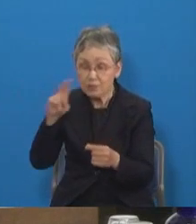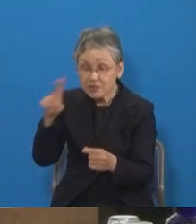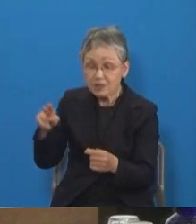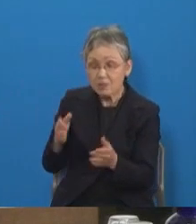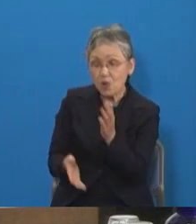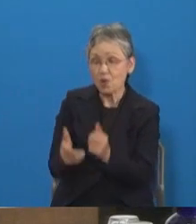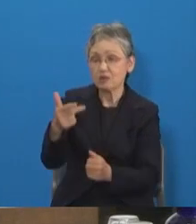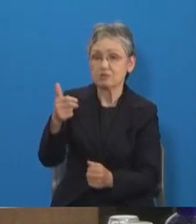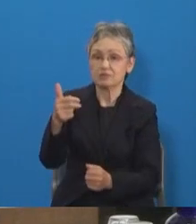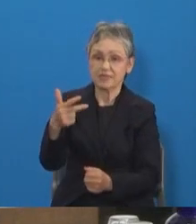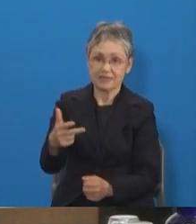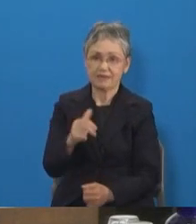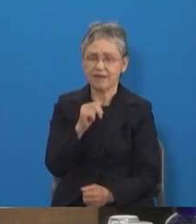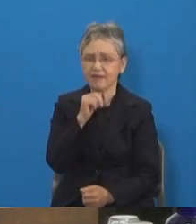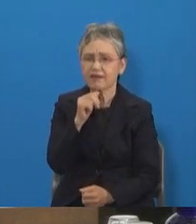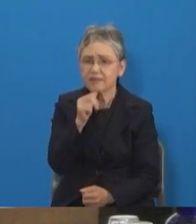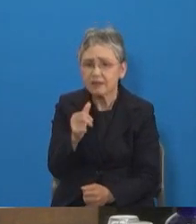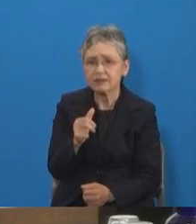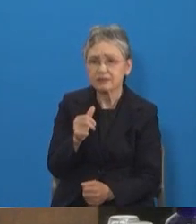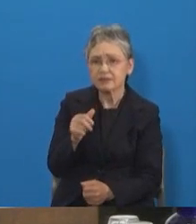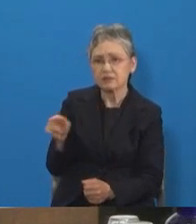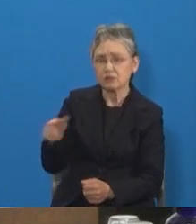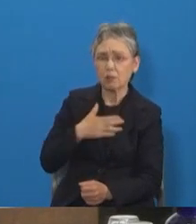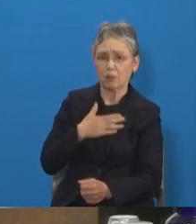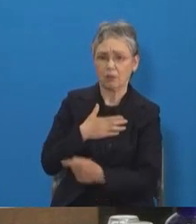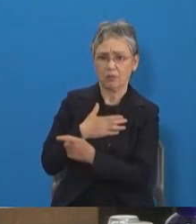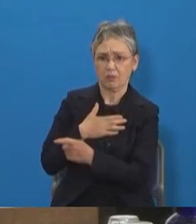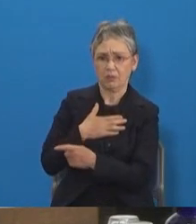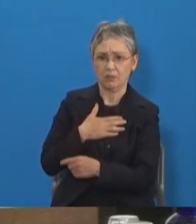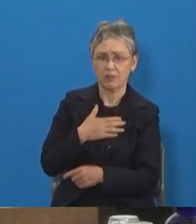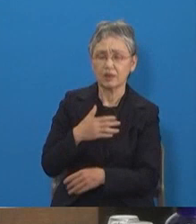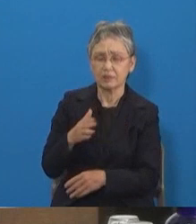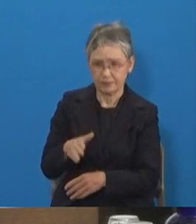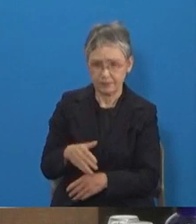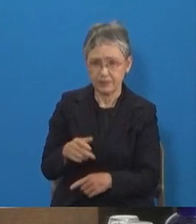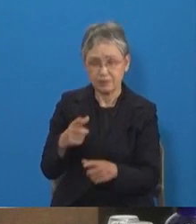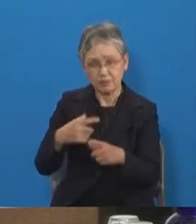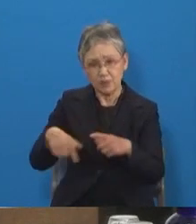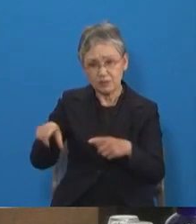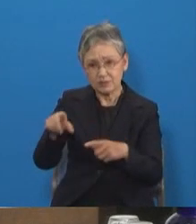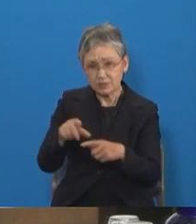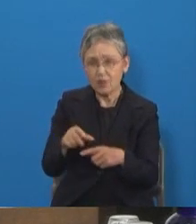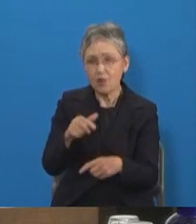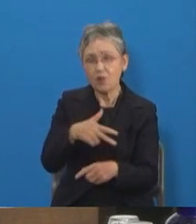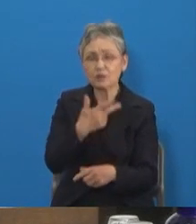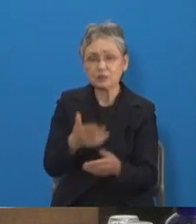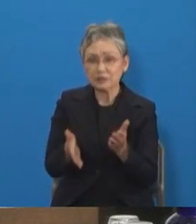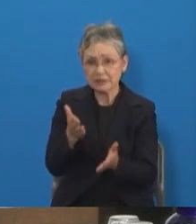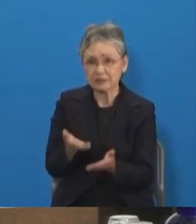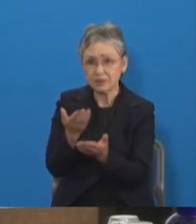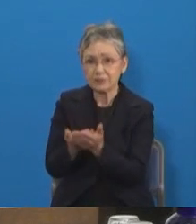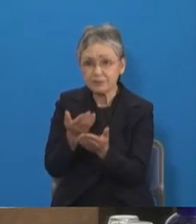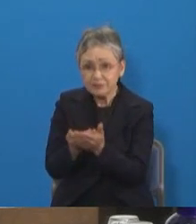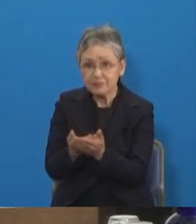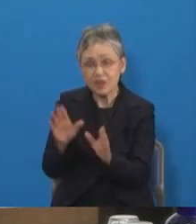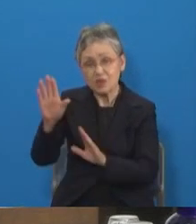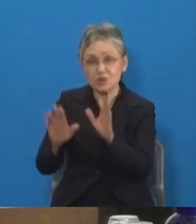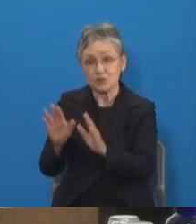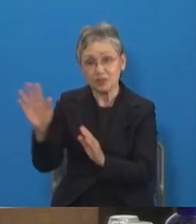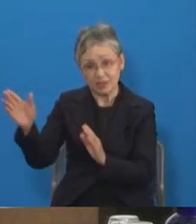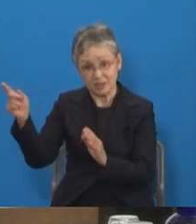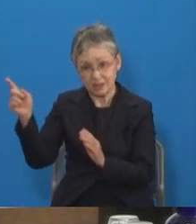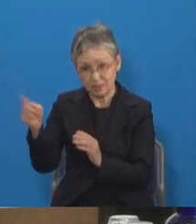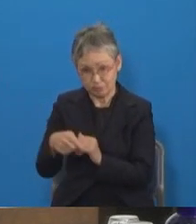り組みが一層求められるものと認識いたしております。今後もこうした情勢を見据えながら、国に